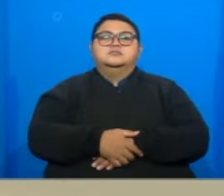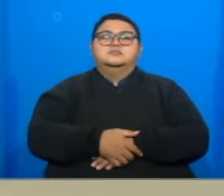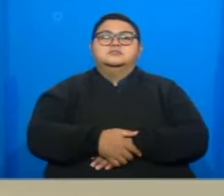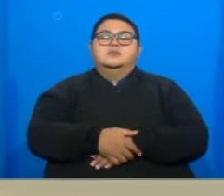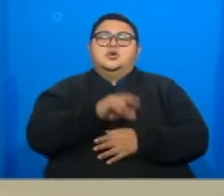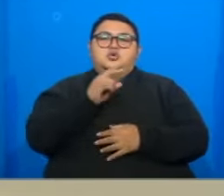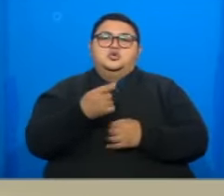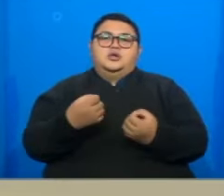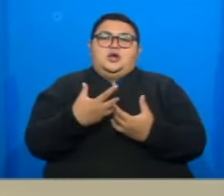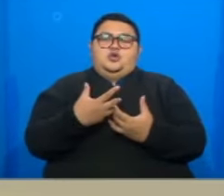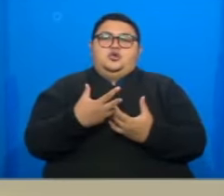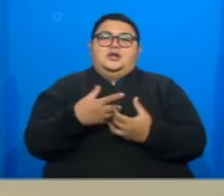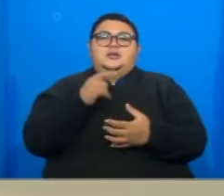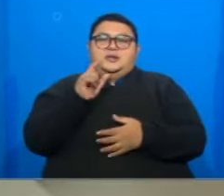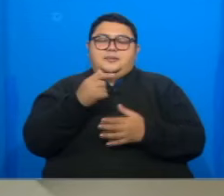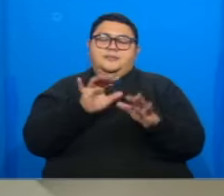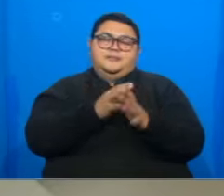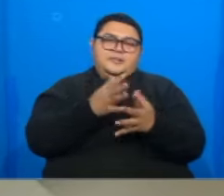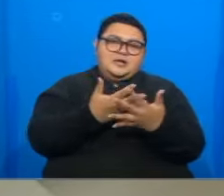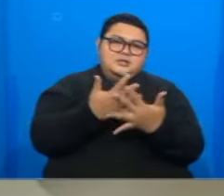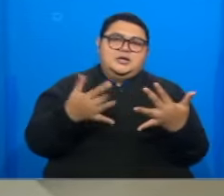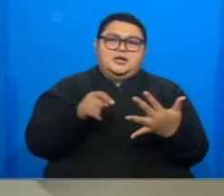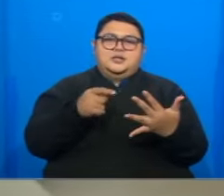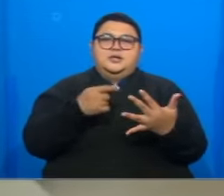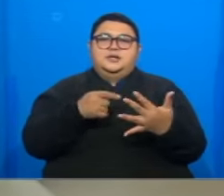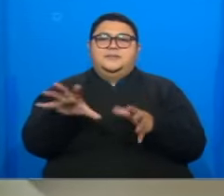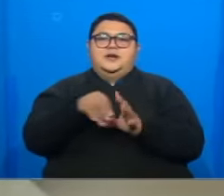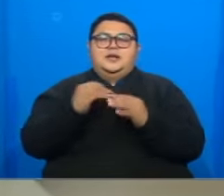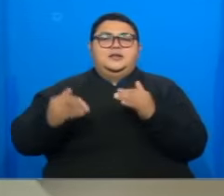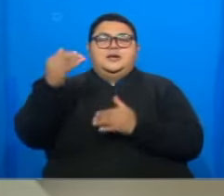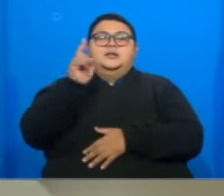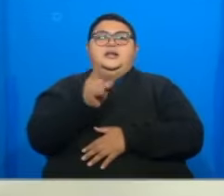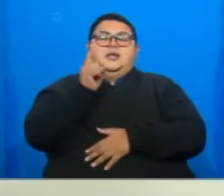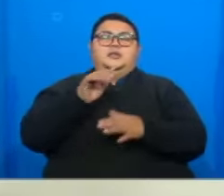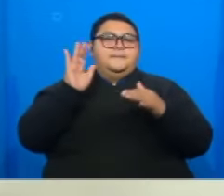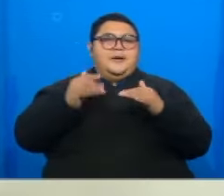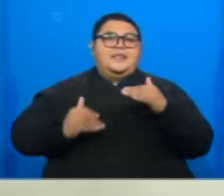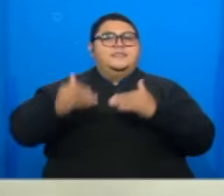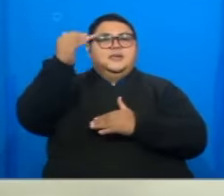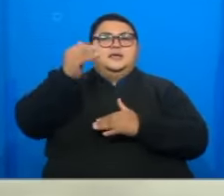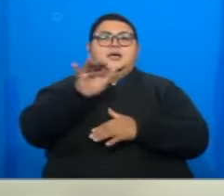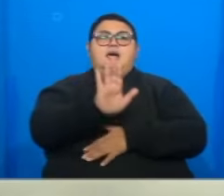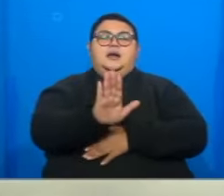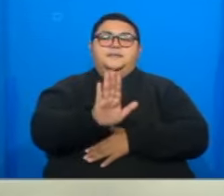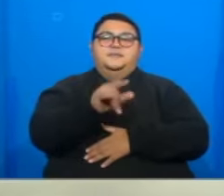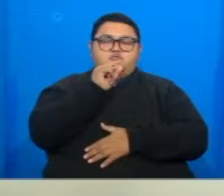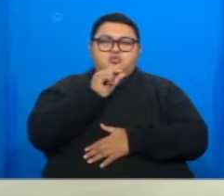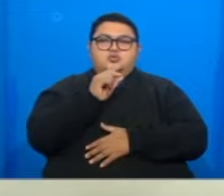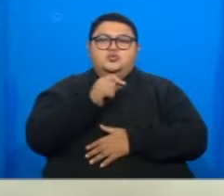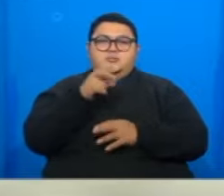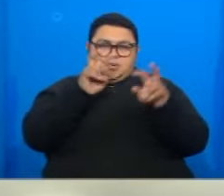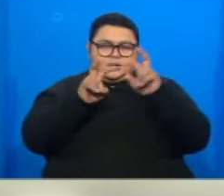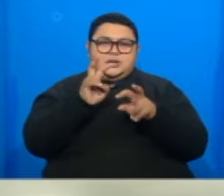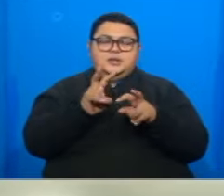darurat kesehatan masyarakat yang menjadi perhatian internasional dan meraih tingkat kewaspadaan tertinggi WHO diharapkan dapat mempercepat